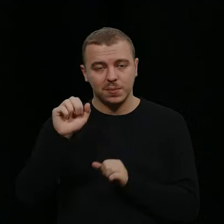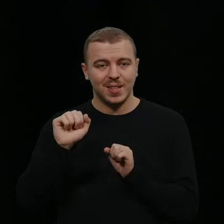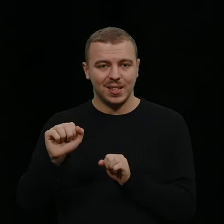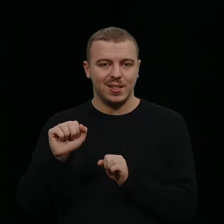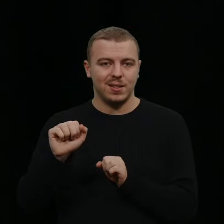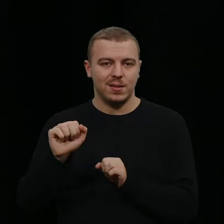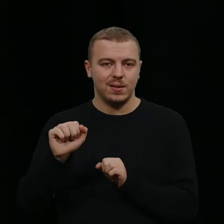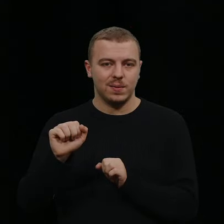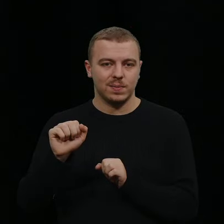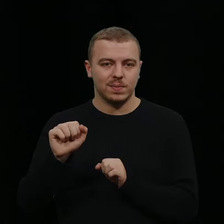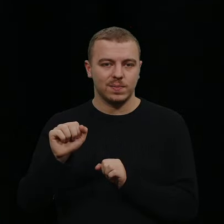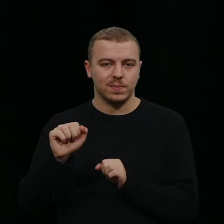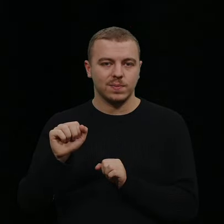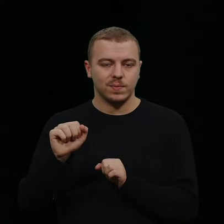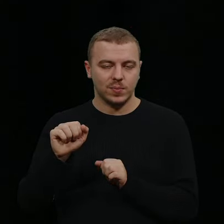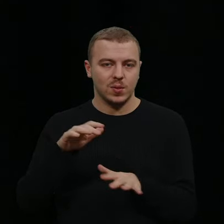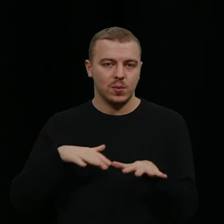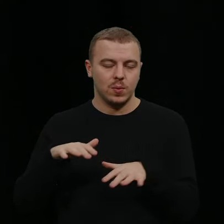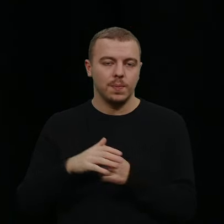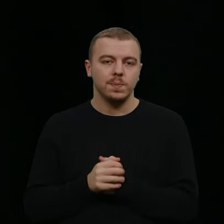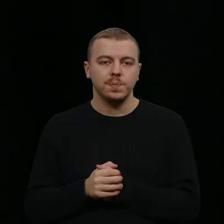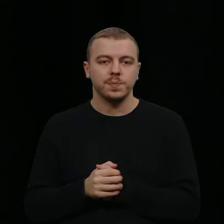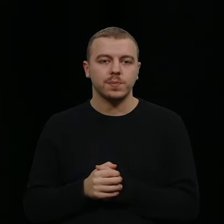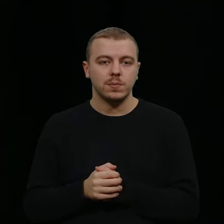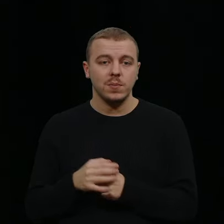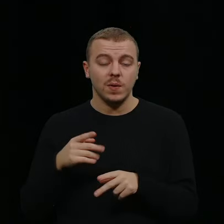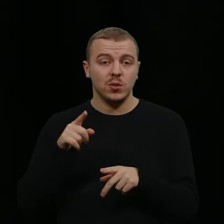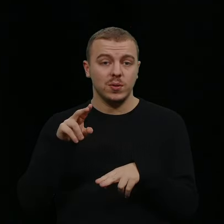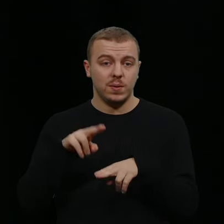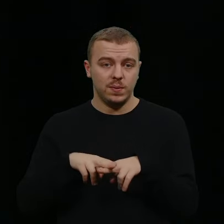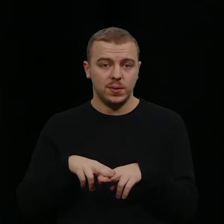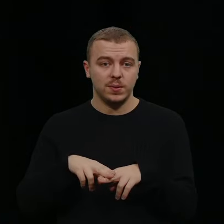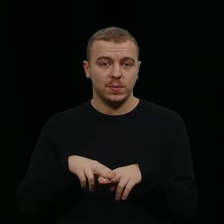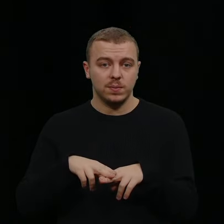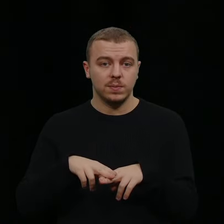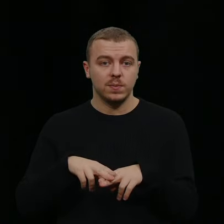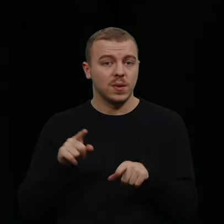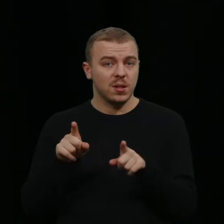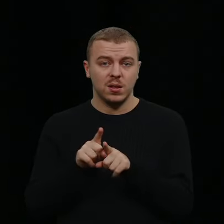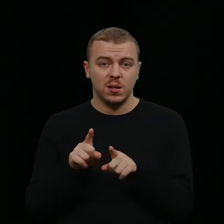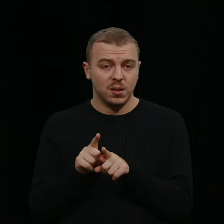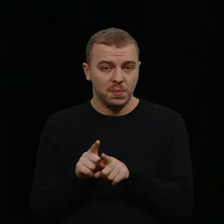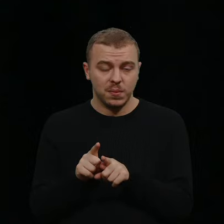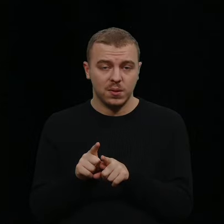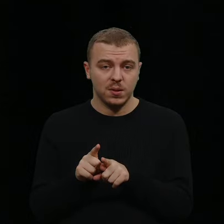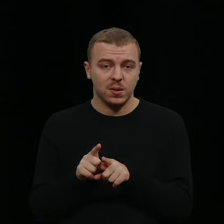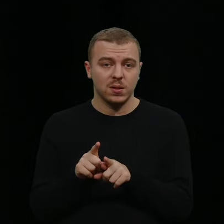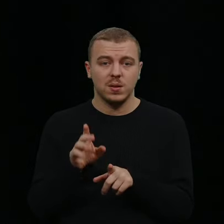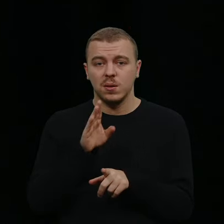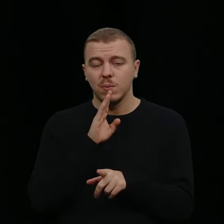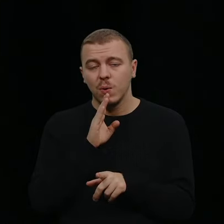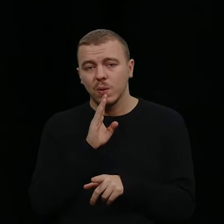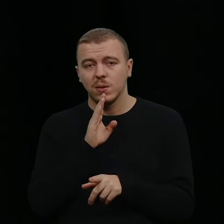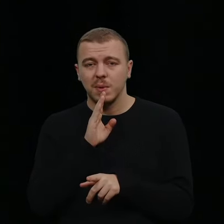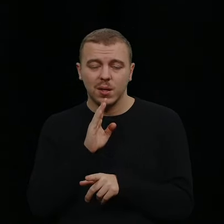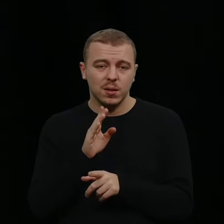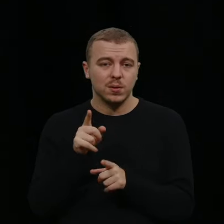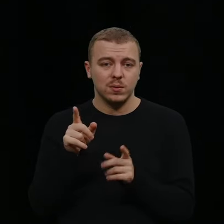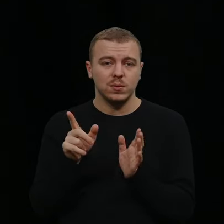gynimo atveju. Tai ta vieta, tai lygiai taip pat ir moteris, merginos,